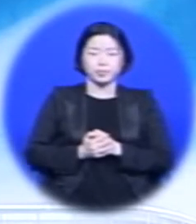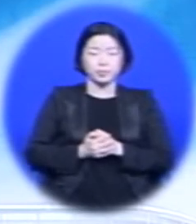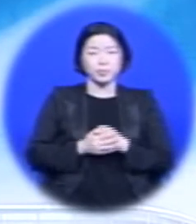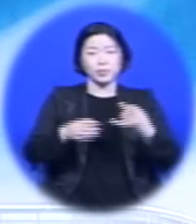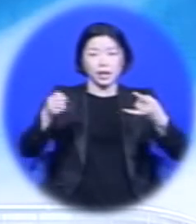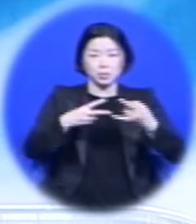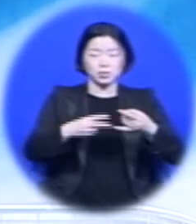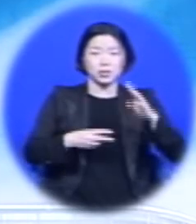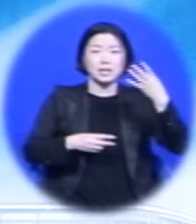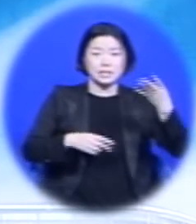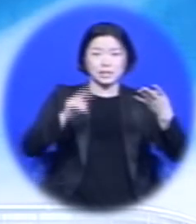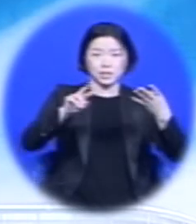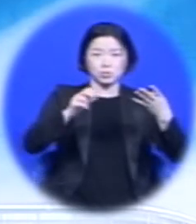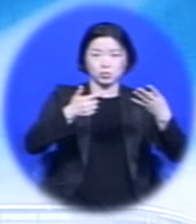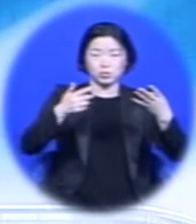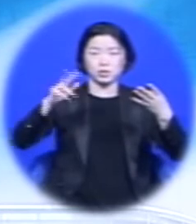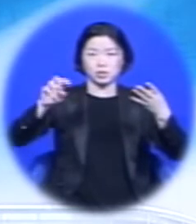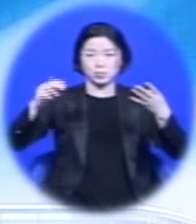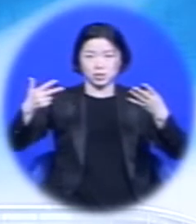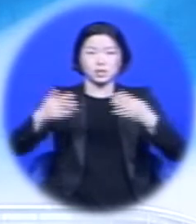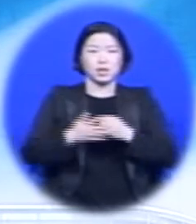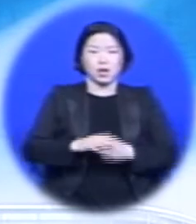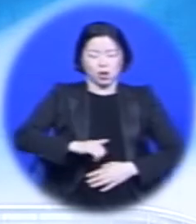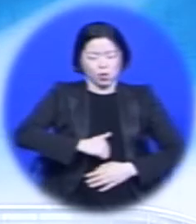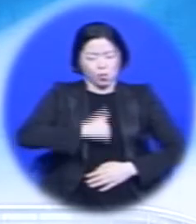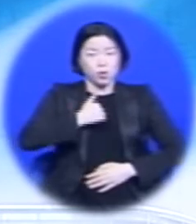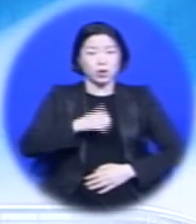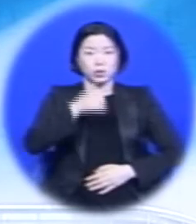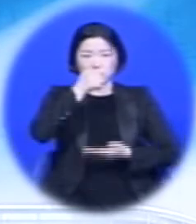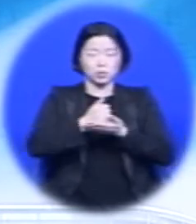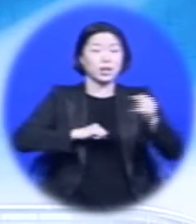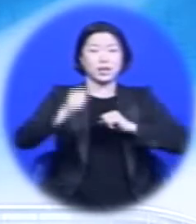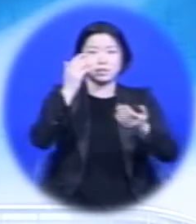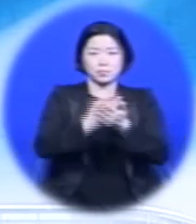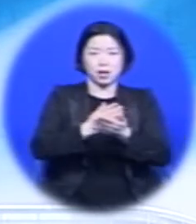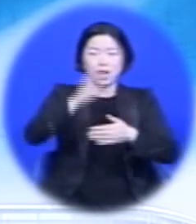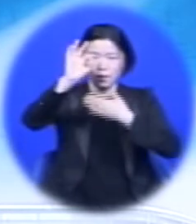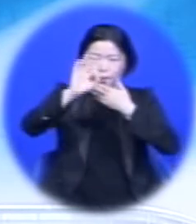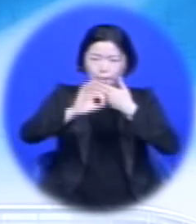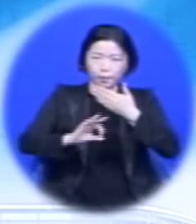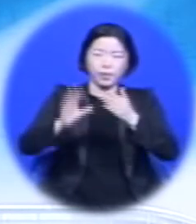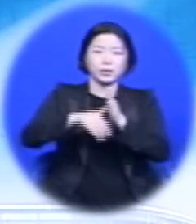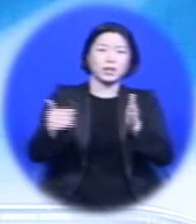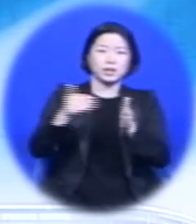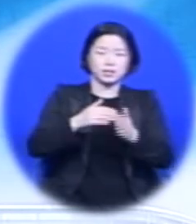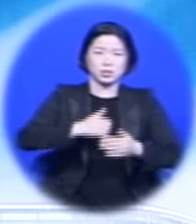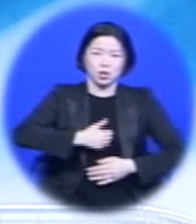에베소서 4장 26절 27절. 분을 내어도 죄를 짓지 말며 해가 지도록 분을 품지